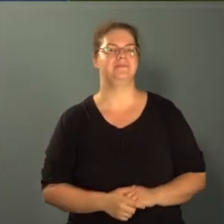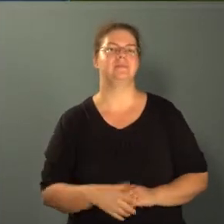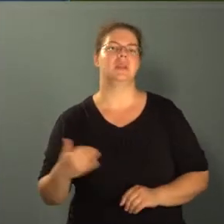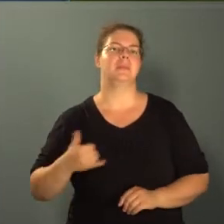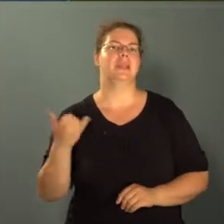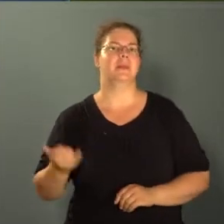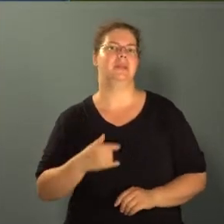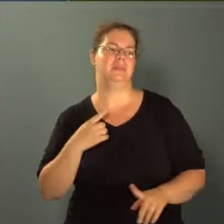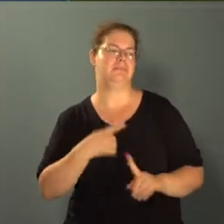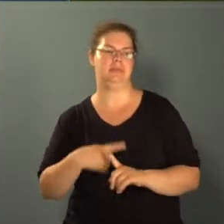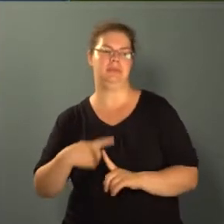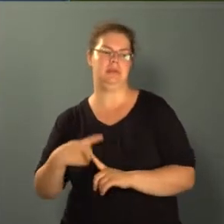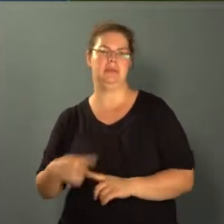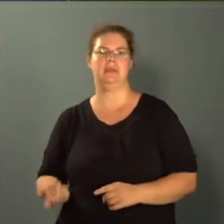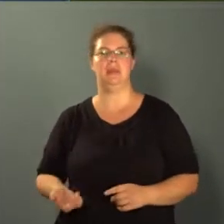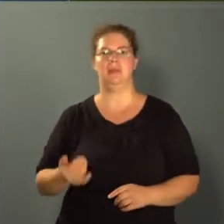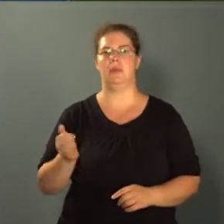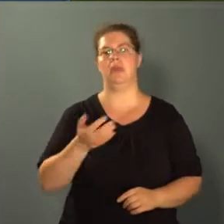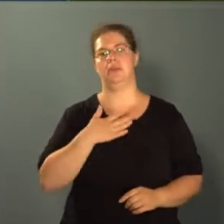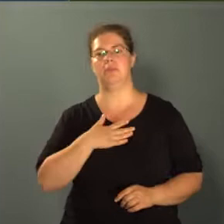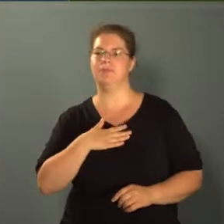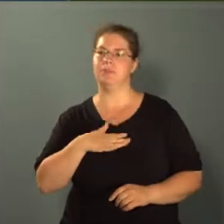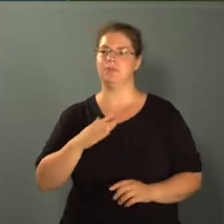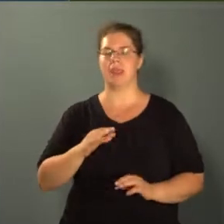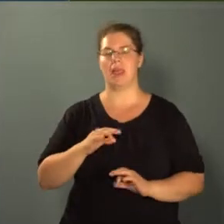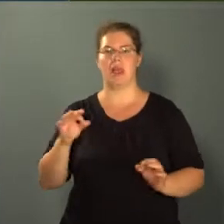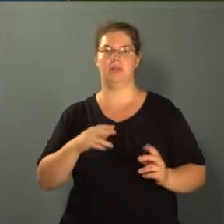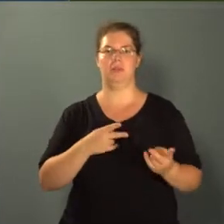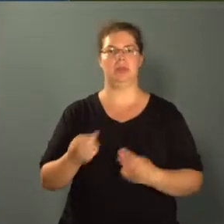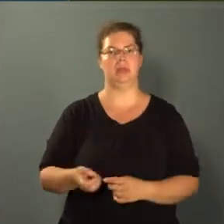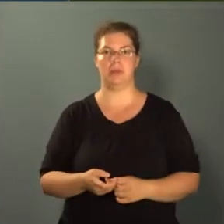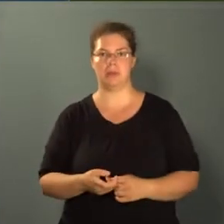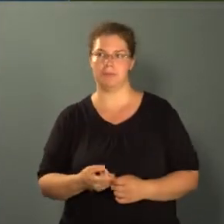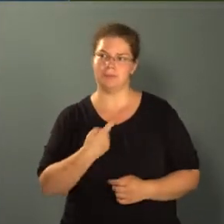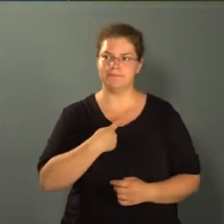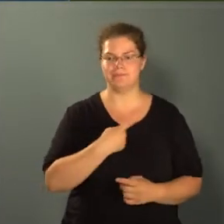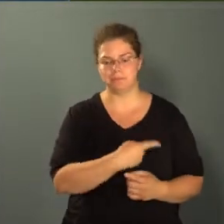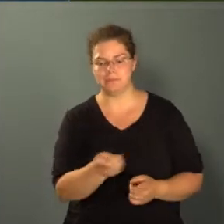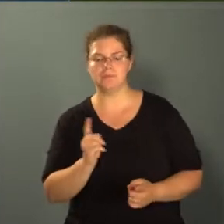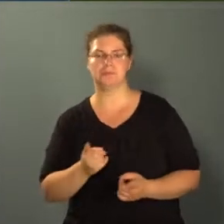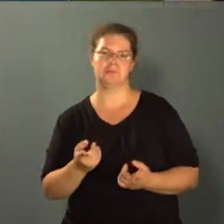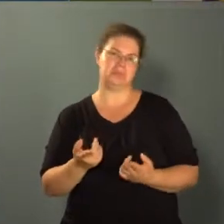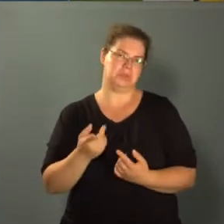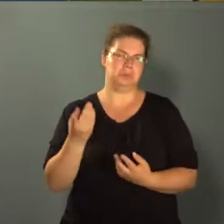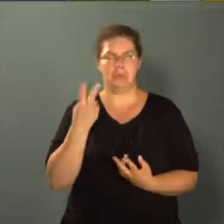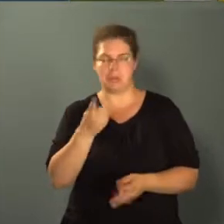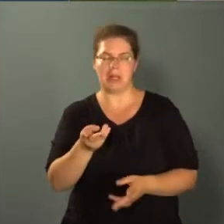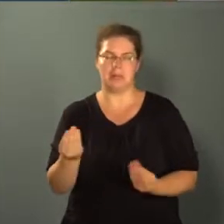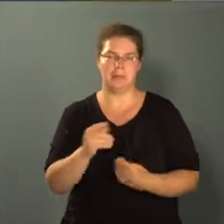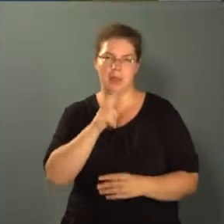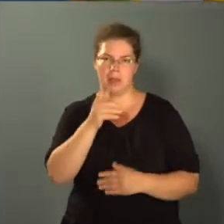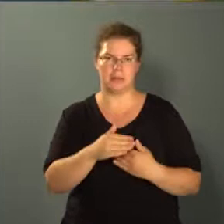én mindig pozitív vagyok, és szeretném mindig a legjobbamat kihoznom, és a játékosokból is, és ezt meglátjuk, hogy mire lesz elég. Mit